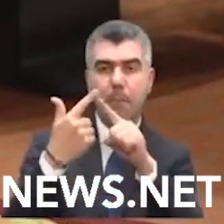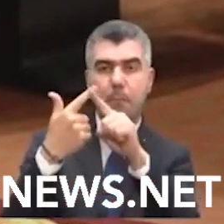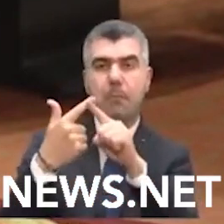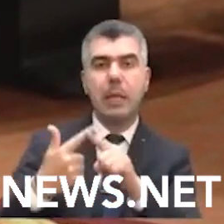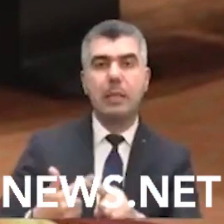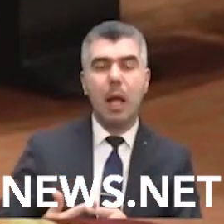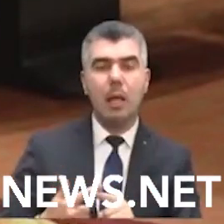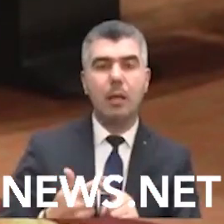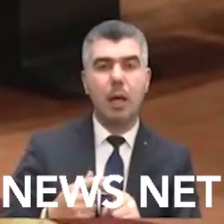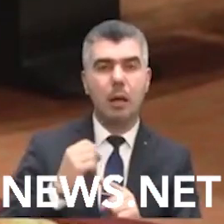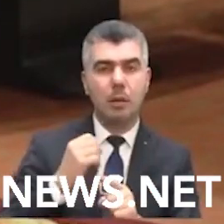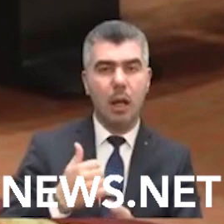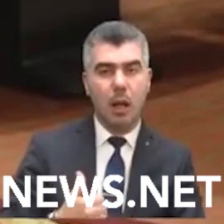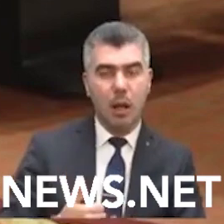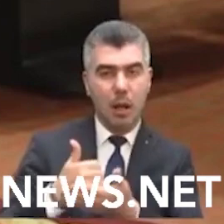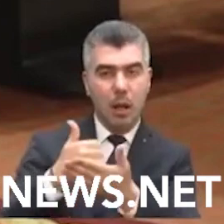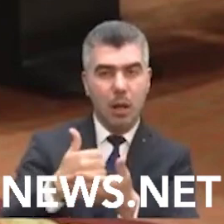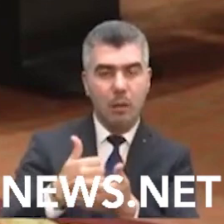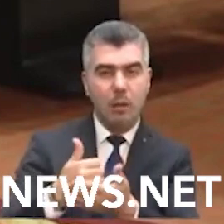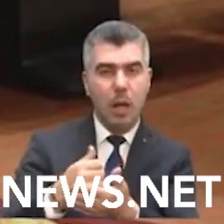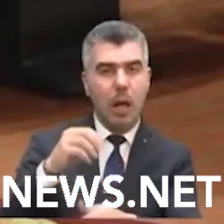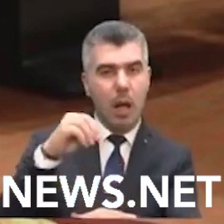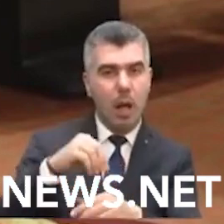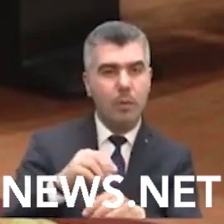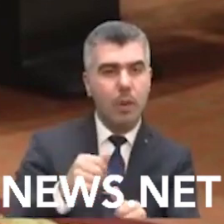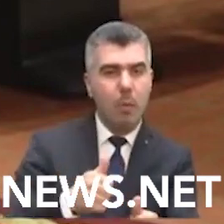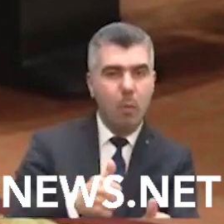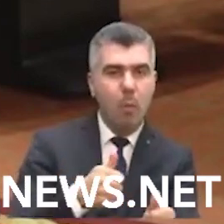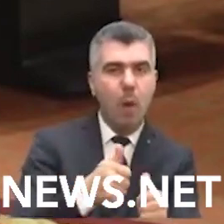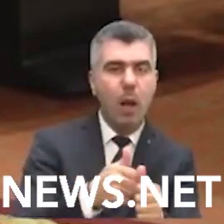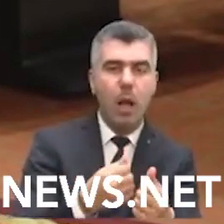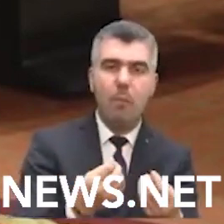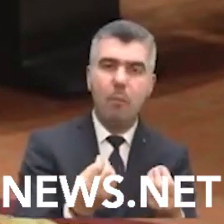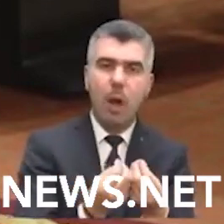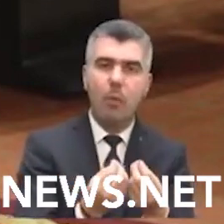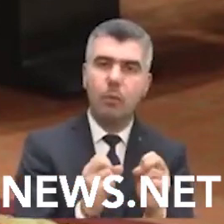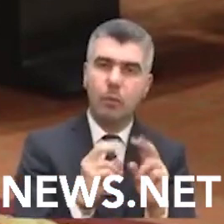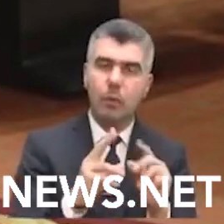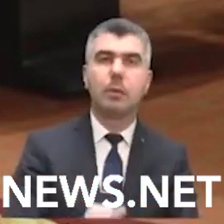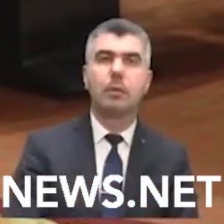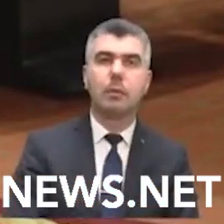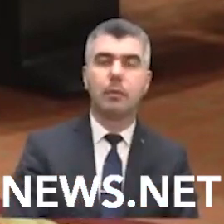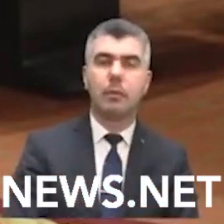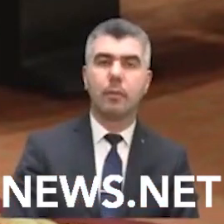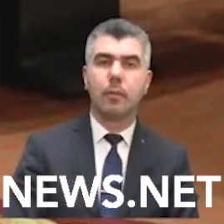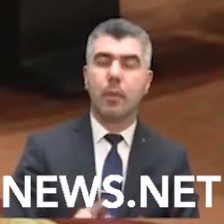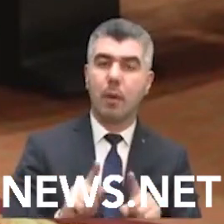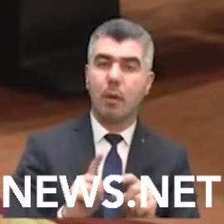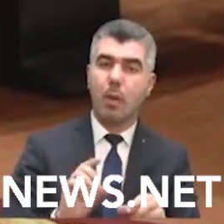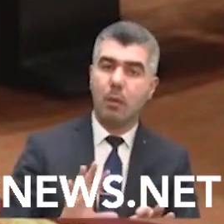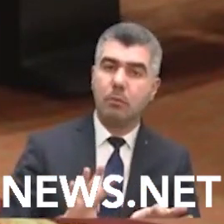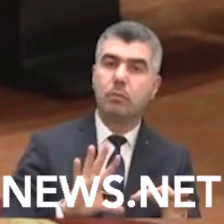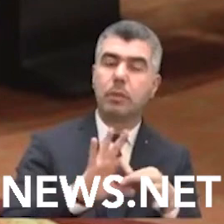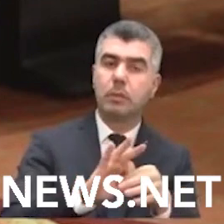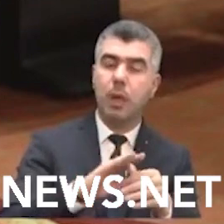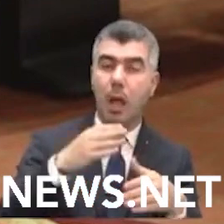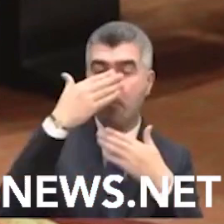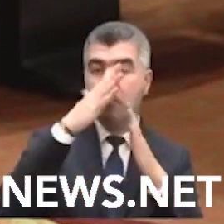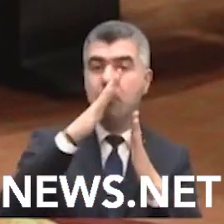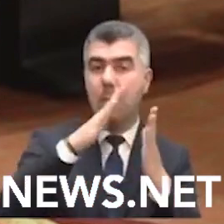المرصودة بل كذلك على المستوى المواكبة المؤسساتية والتقنية. وهكذا فقد انخرط المغرب منذ سنة